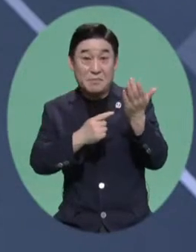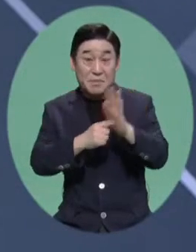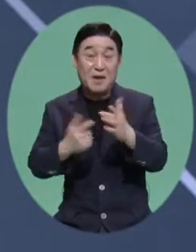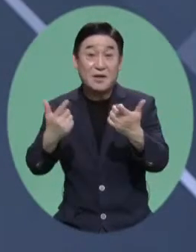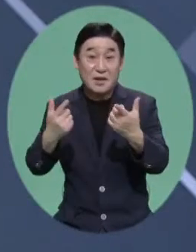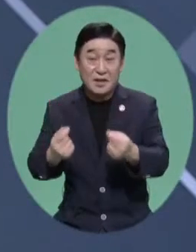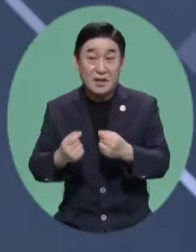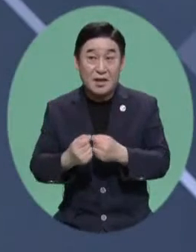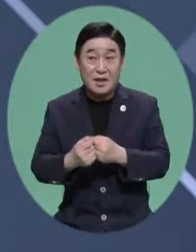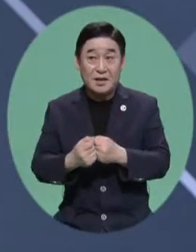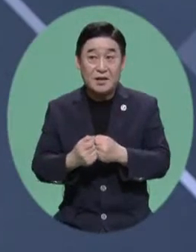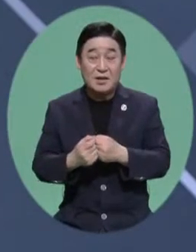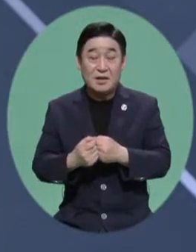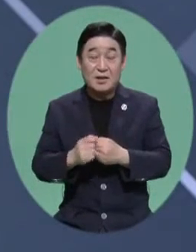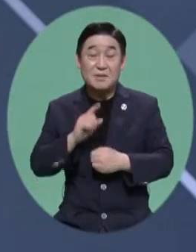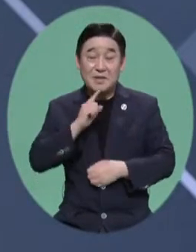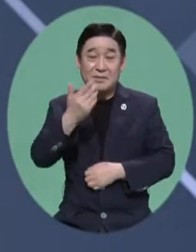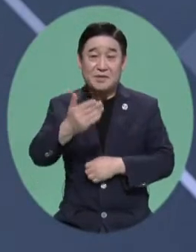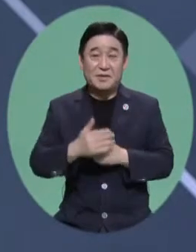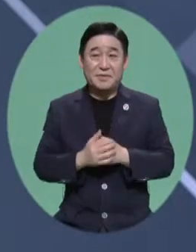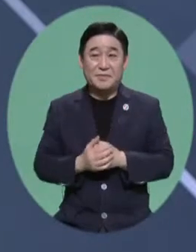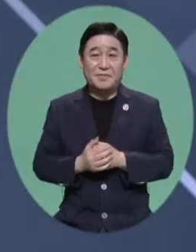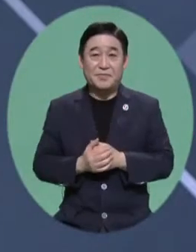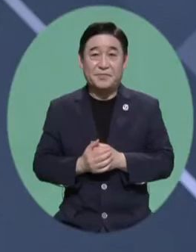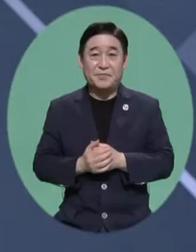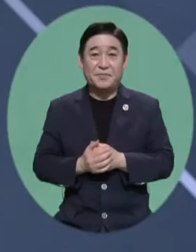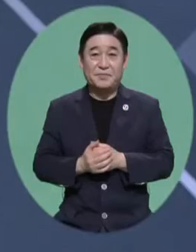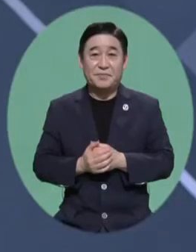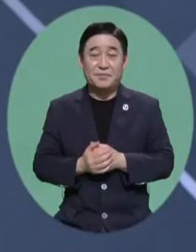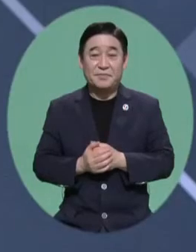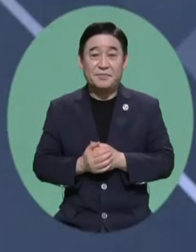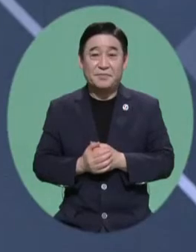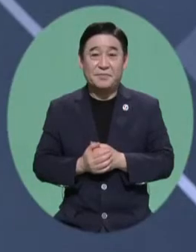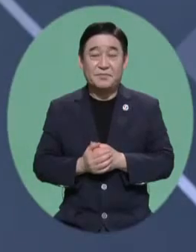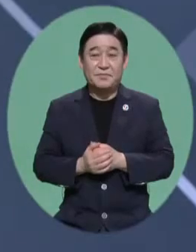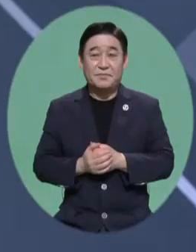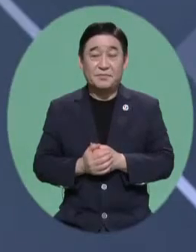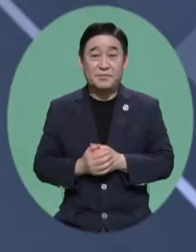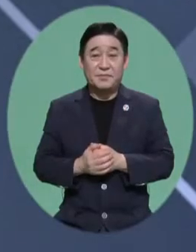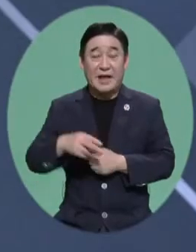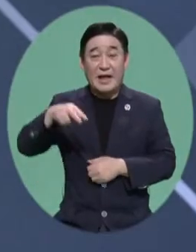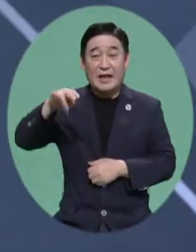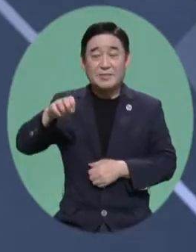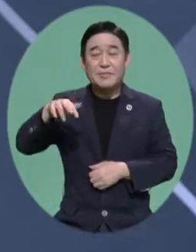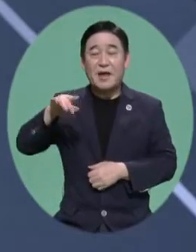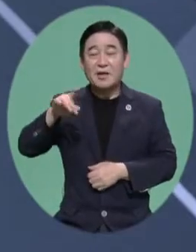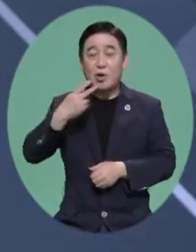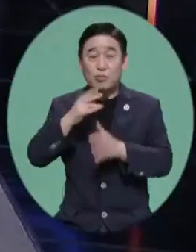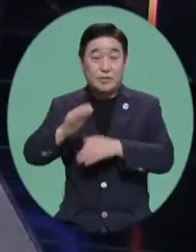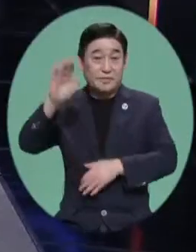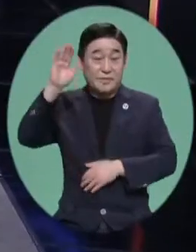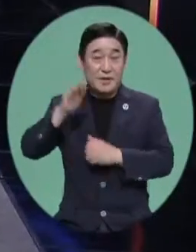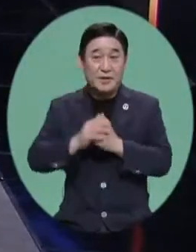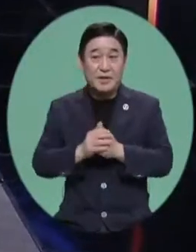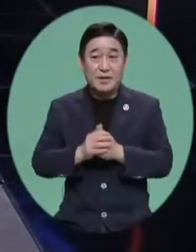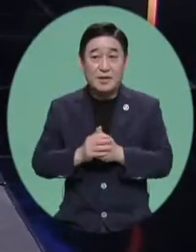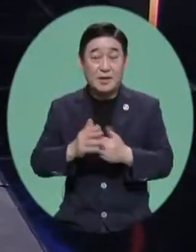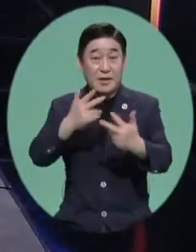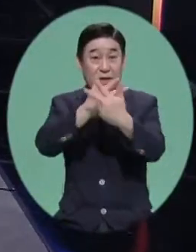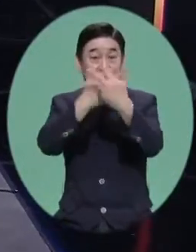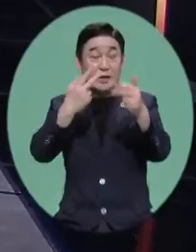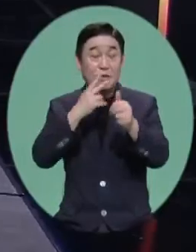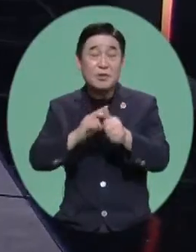없다는건 좀 그렇게 지적을 드리고 싶습니다 4 이어서 심상정 후보 4 이재명 후보